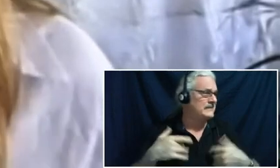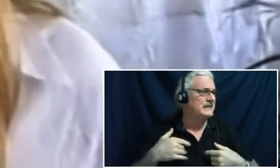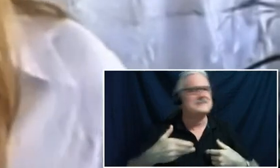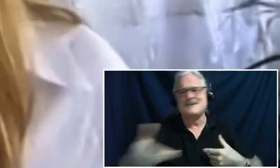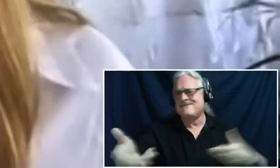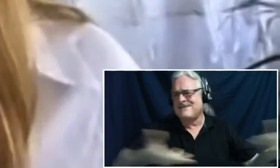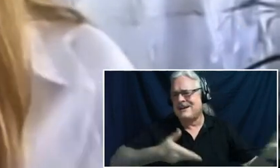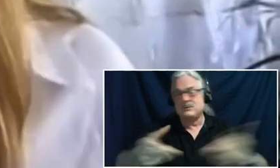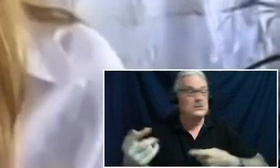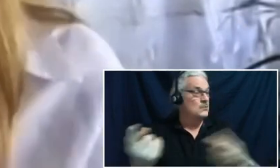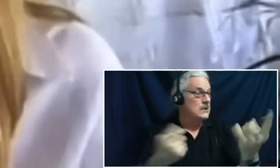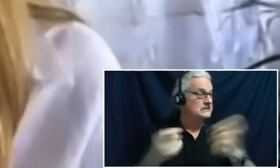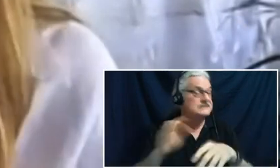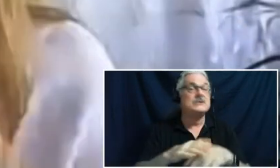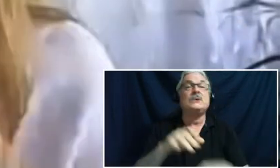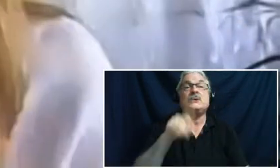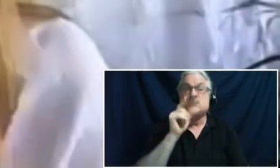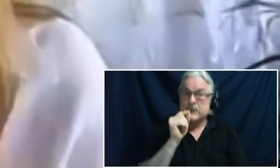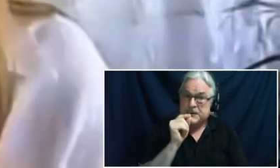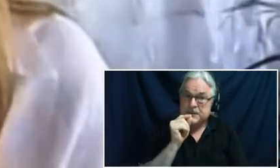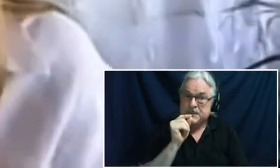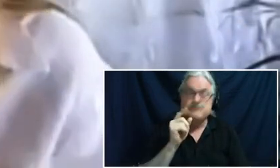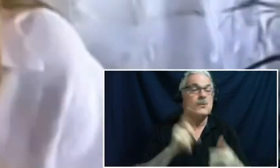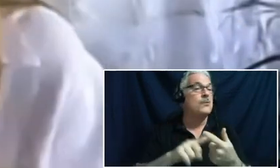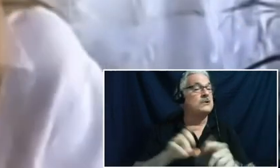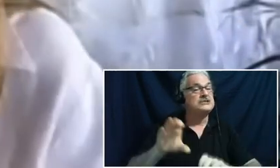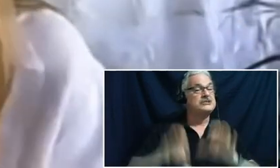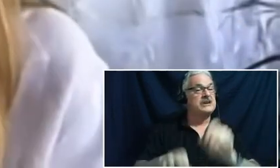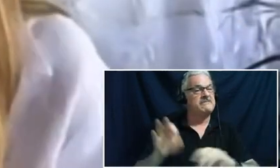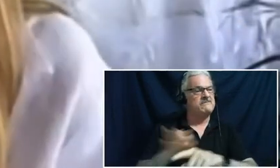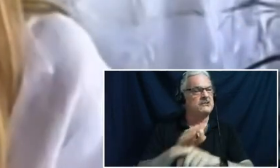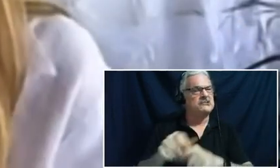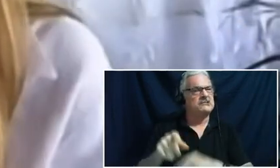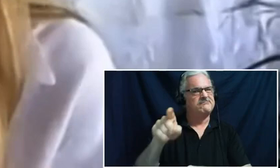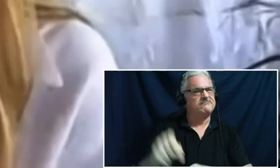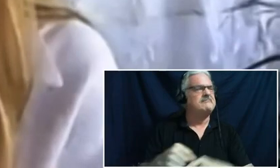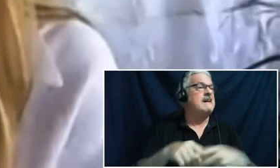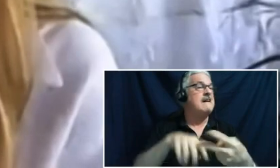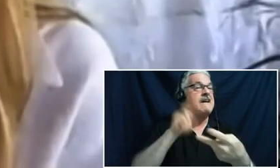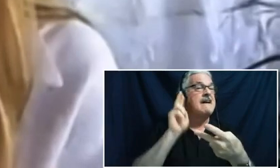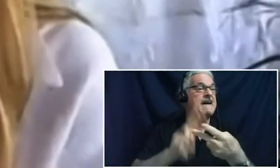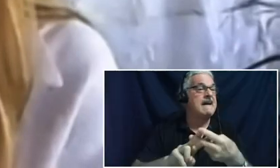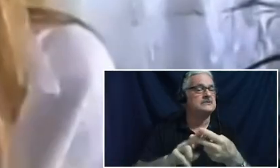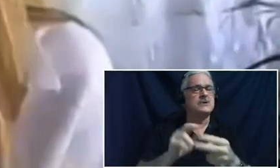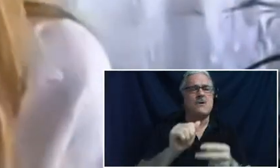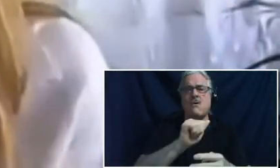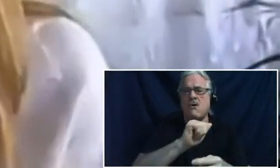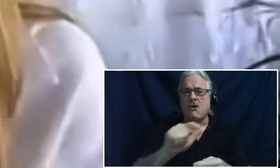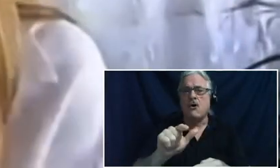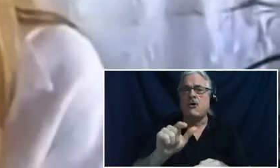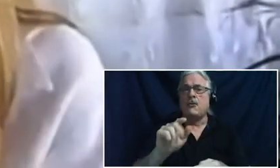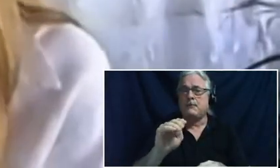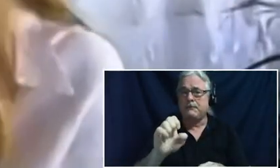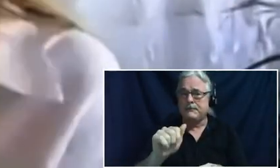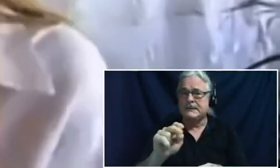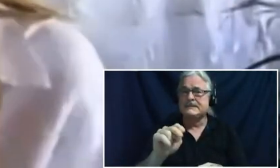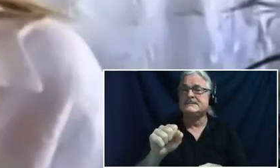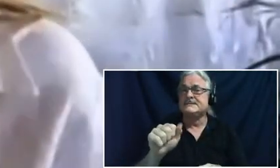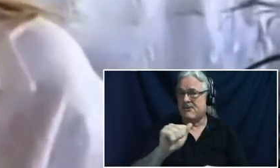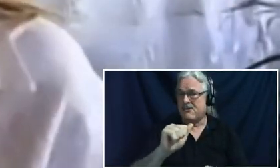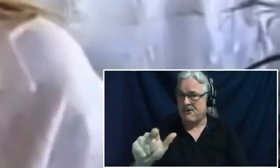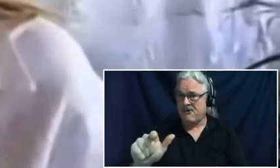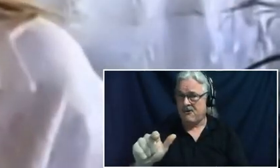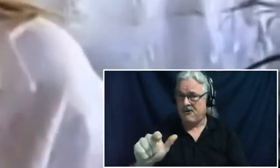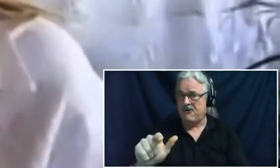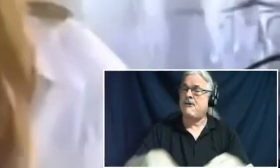nous invitons à poser des questions sur Twitter ou dans la fonction chat en utilisant le mot dièse. All means all, mot dièse,